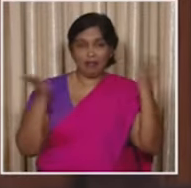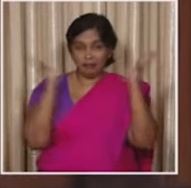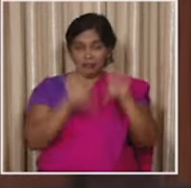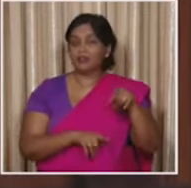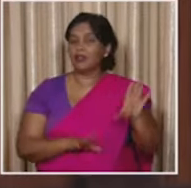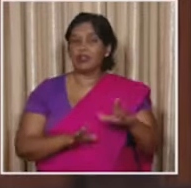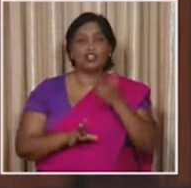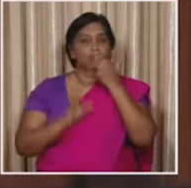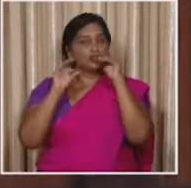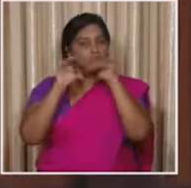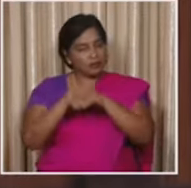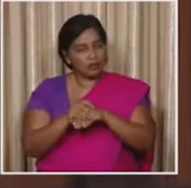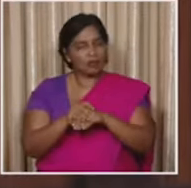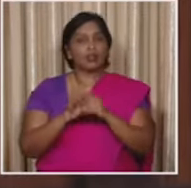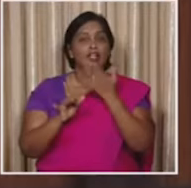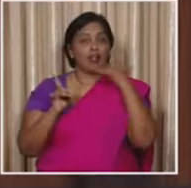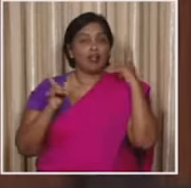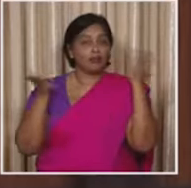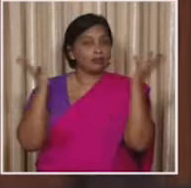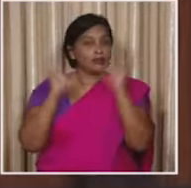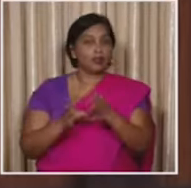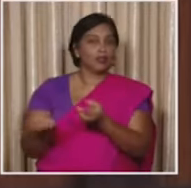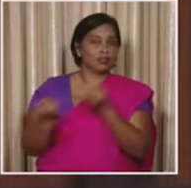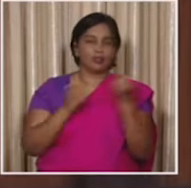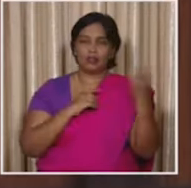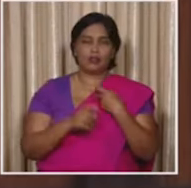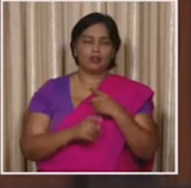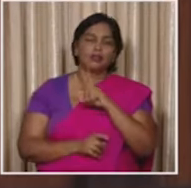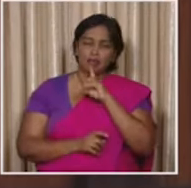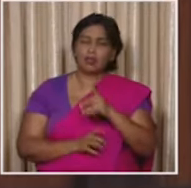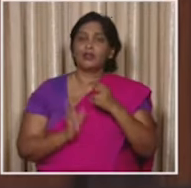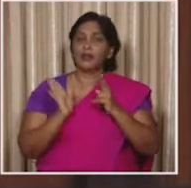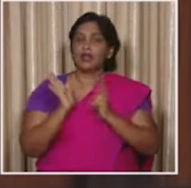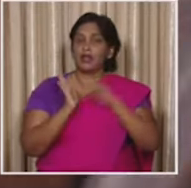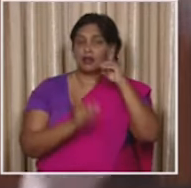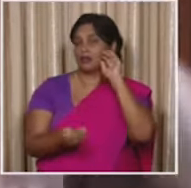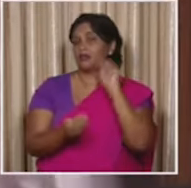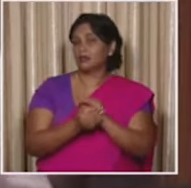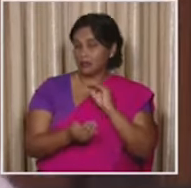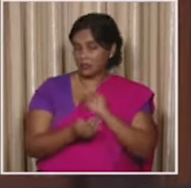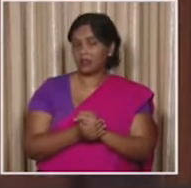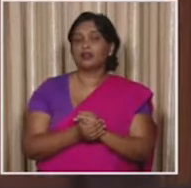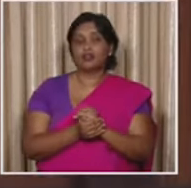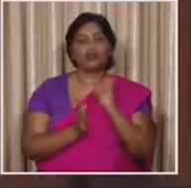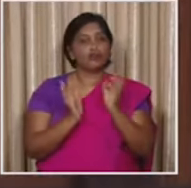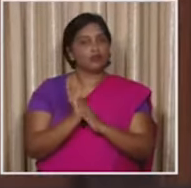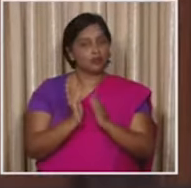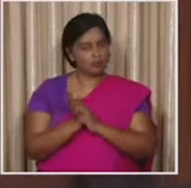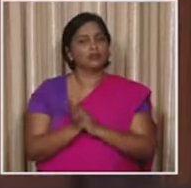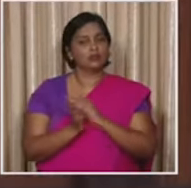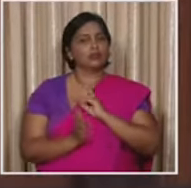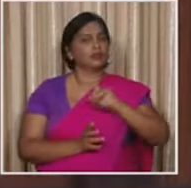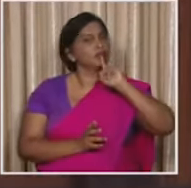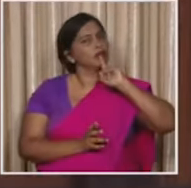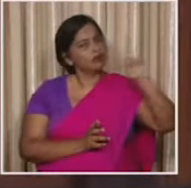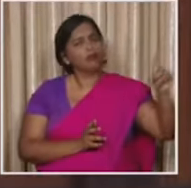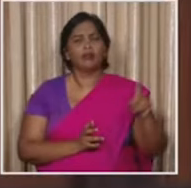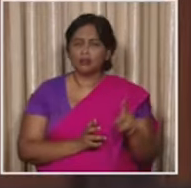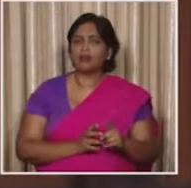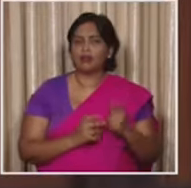Pondangal, Irkram Muangal Hutter the Basinal, other Nangal Tesi Padha Savi Garipo. They follow Halan than Garika Poringal, Paralamandra